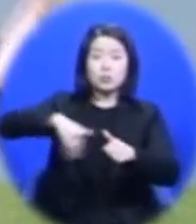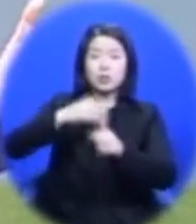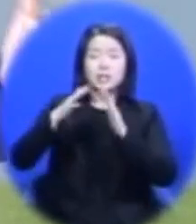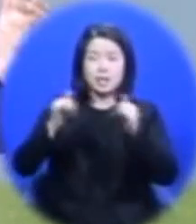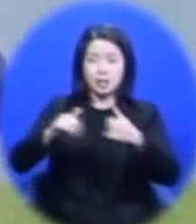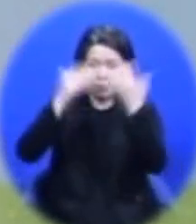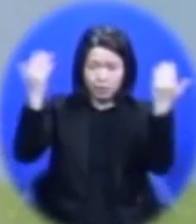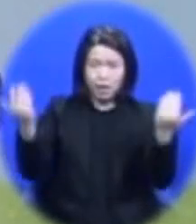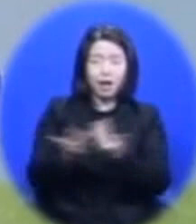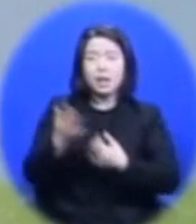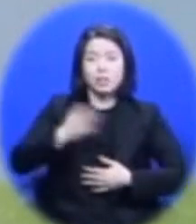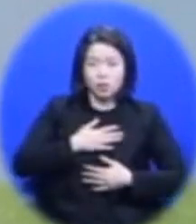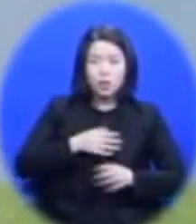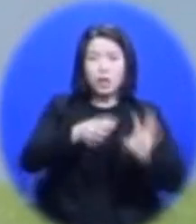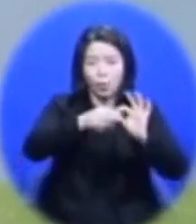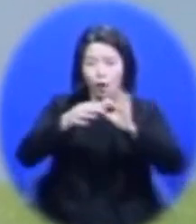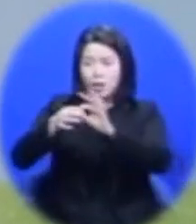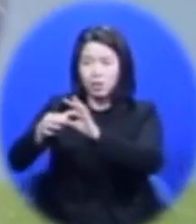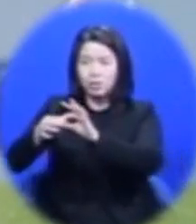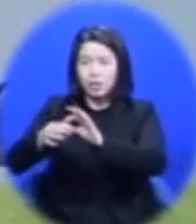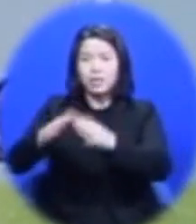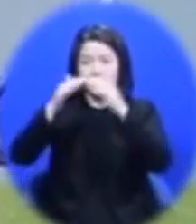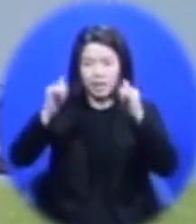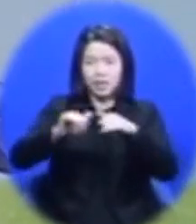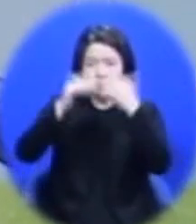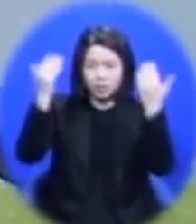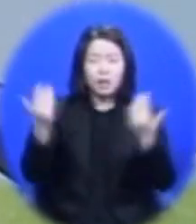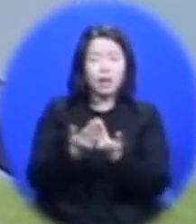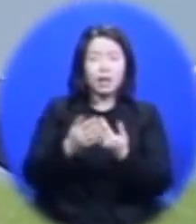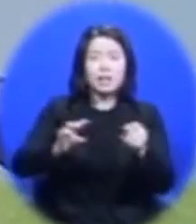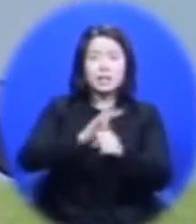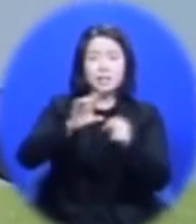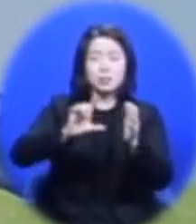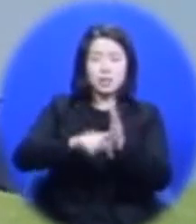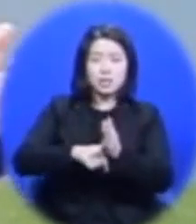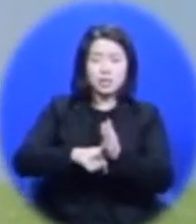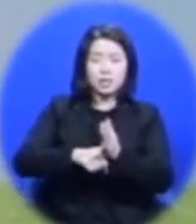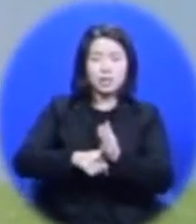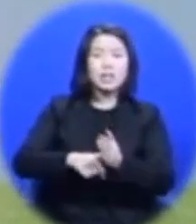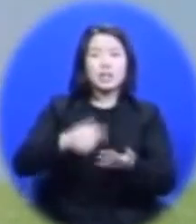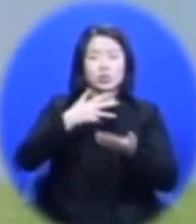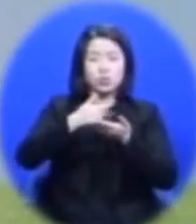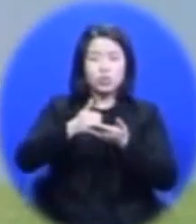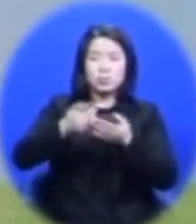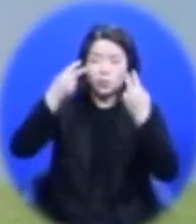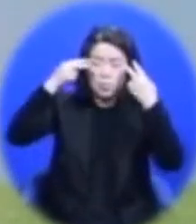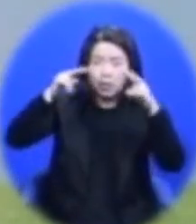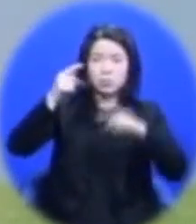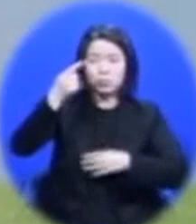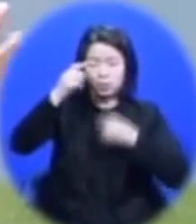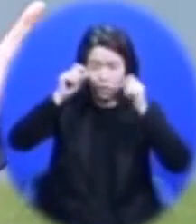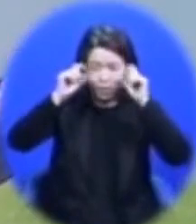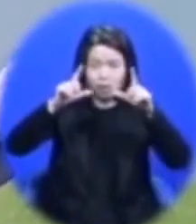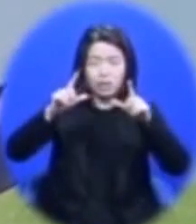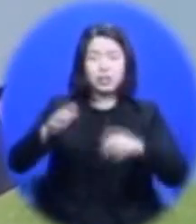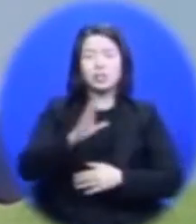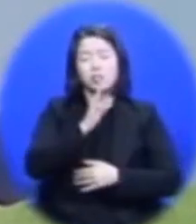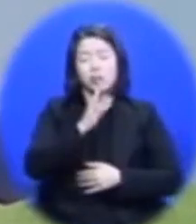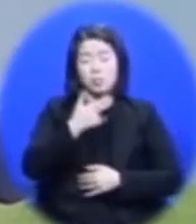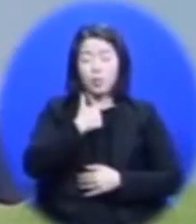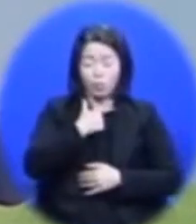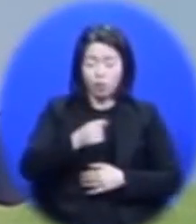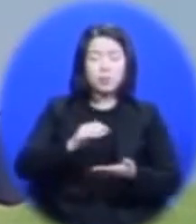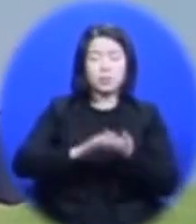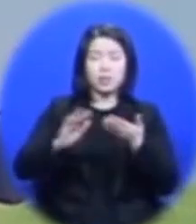다, 하여튼 저와 관련이 있는 사람들은 다 24시간 주님을 바라보는 그런 눈이 열리기를 정말